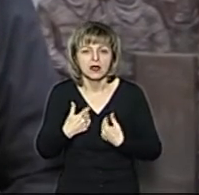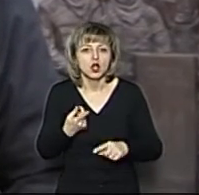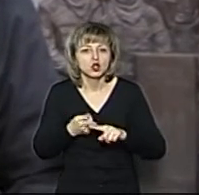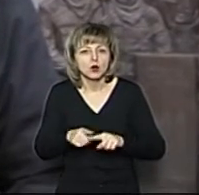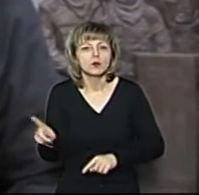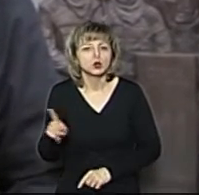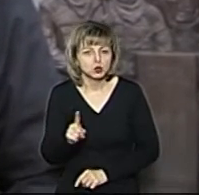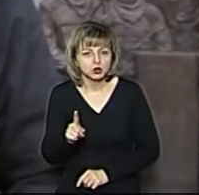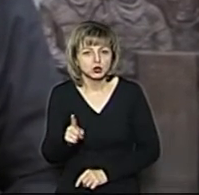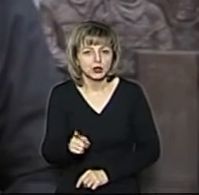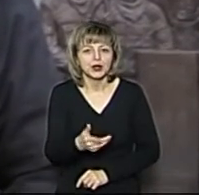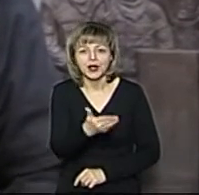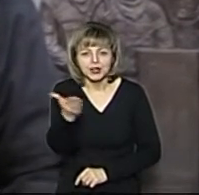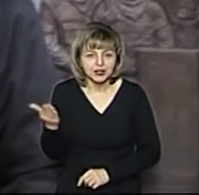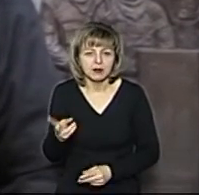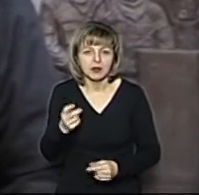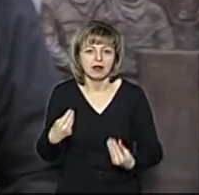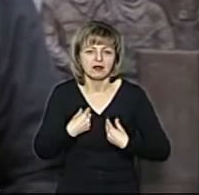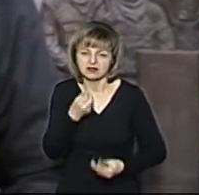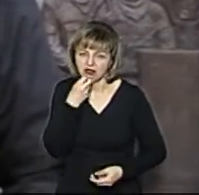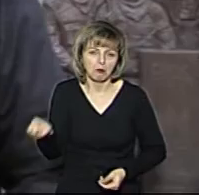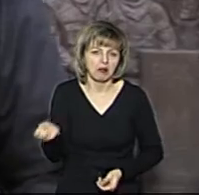Тому що їм на нас наплювати.